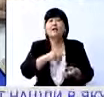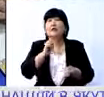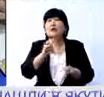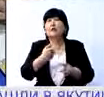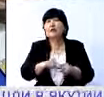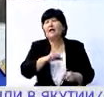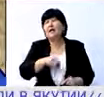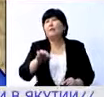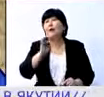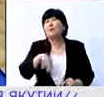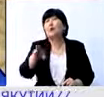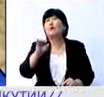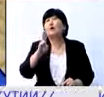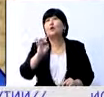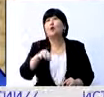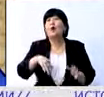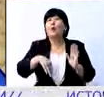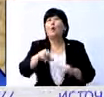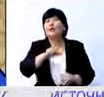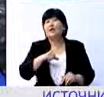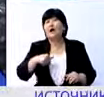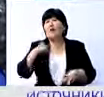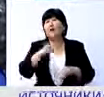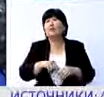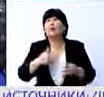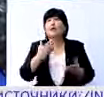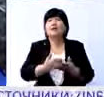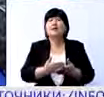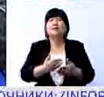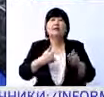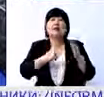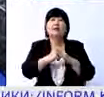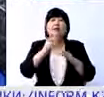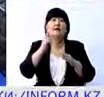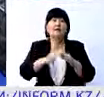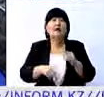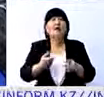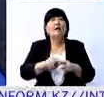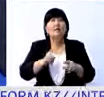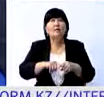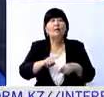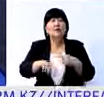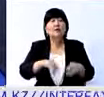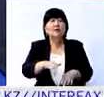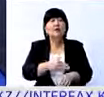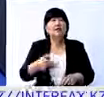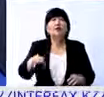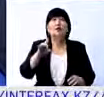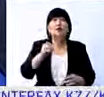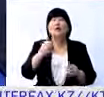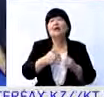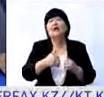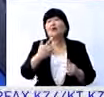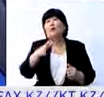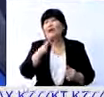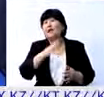и для самого донора. Улучшается самочувствие и исключается гипертония. По статистике, продолжительность жизни донора в среднем на